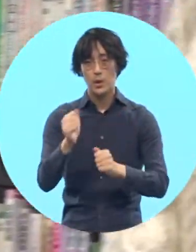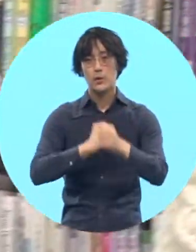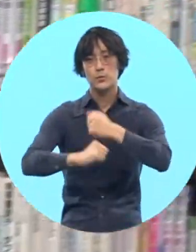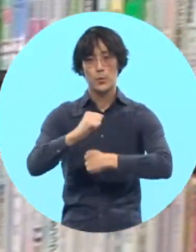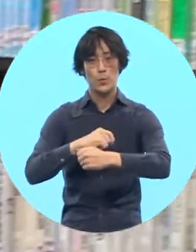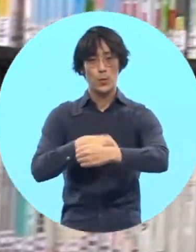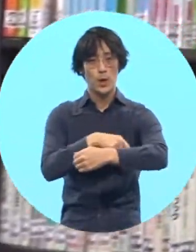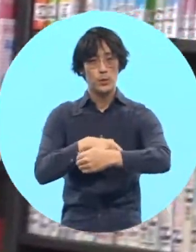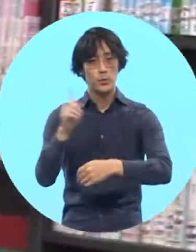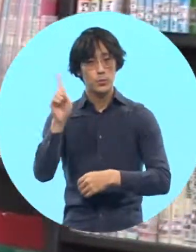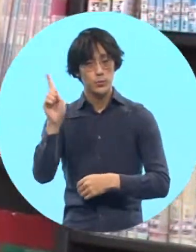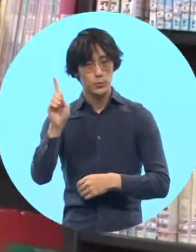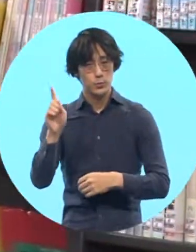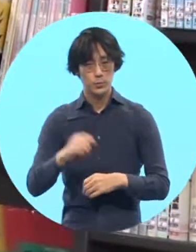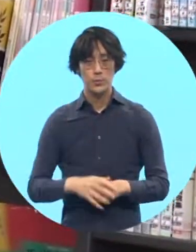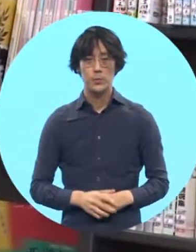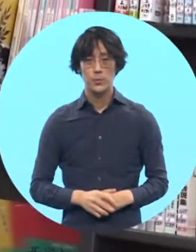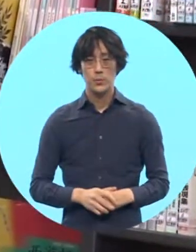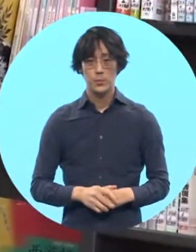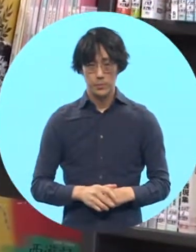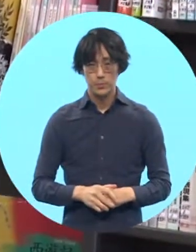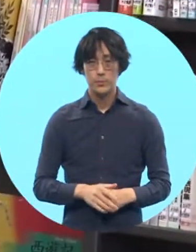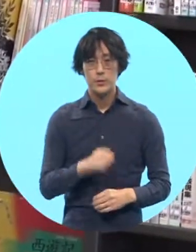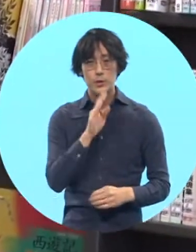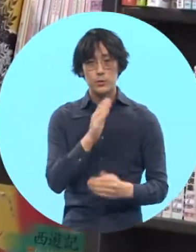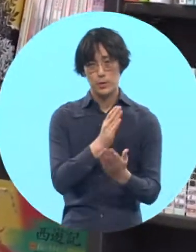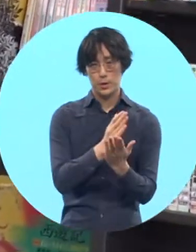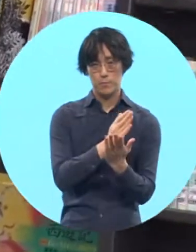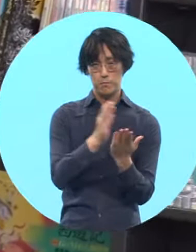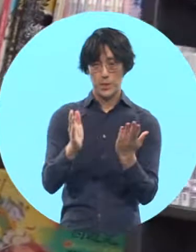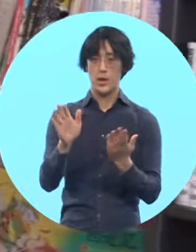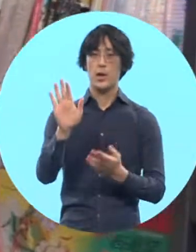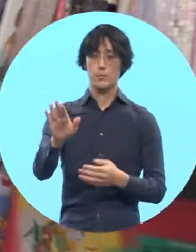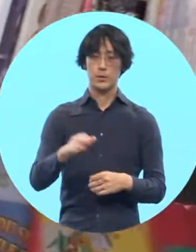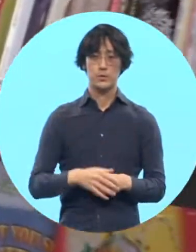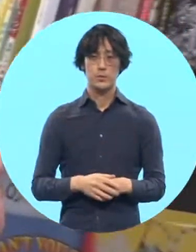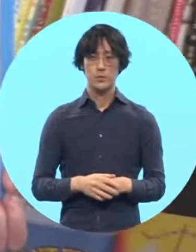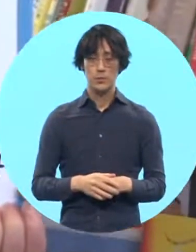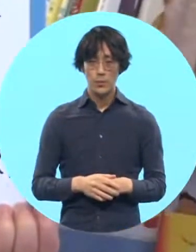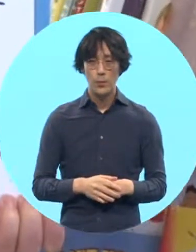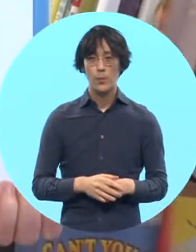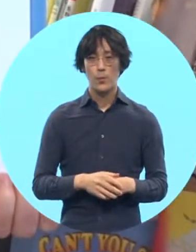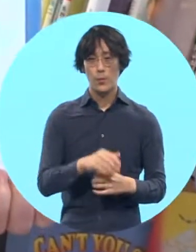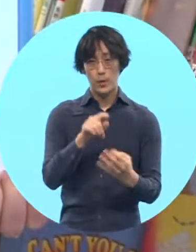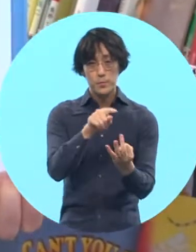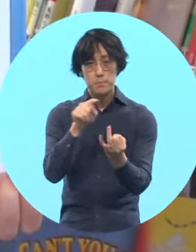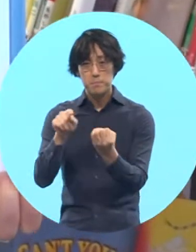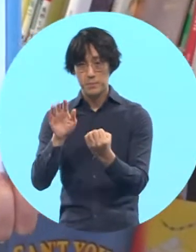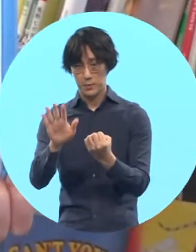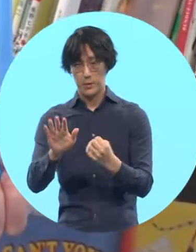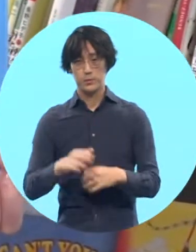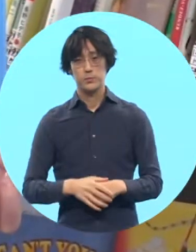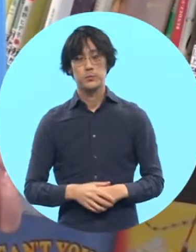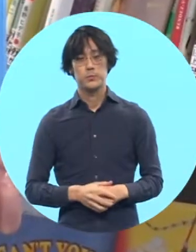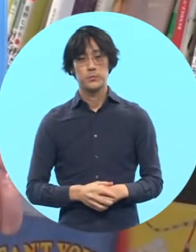行っているんですか？ はい、実はたくさんございまして、はい、このぐらいあります。 本当ですね、いろいろありますね。